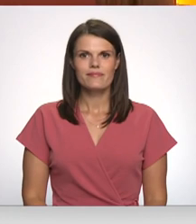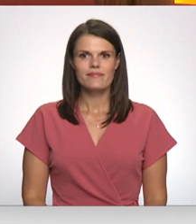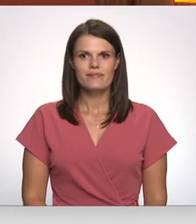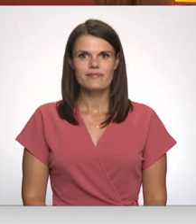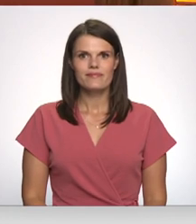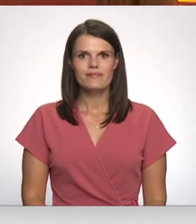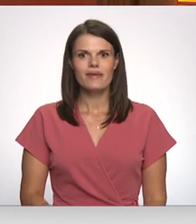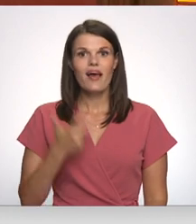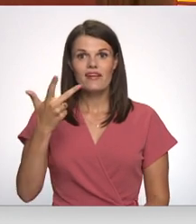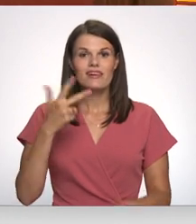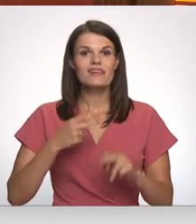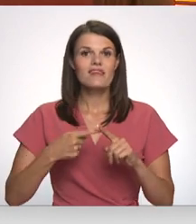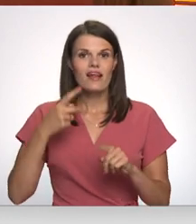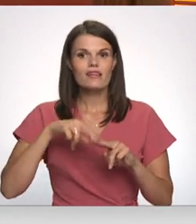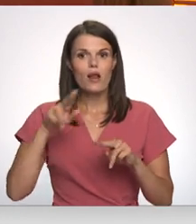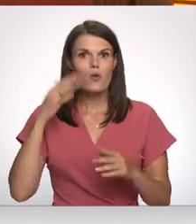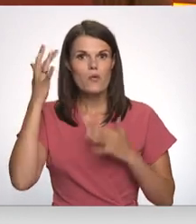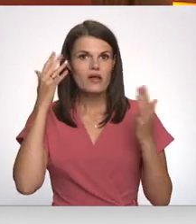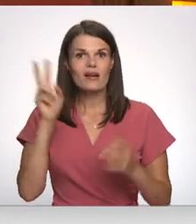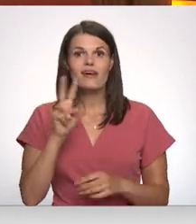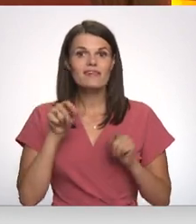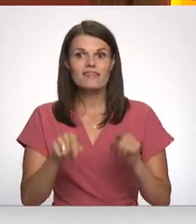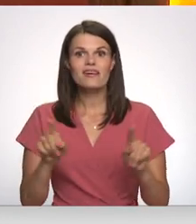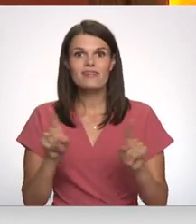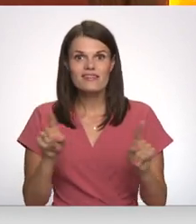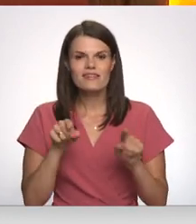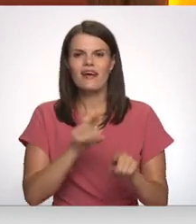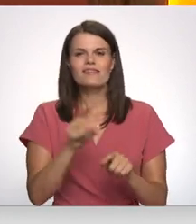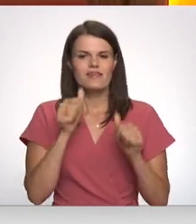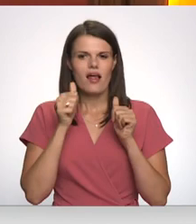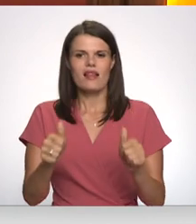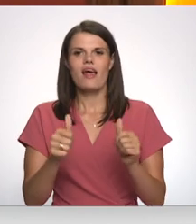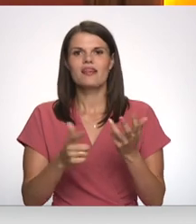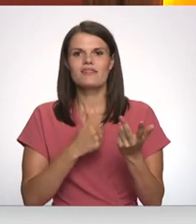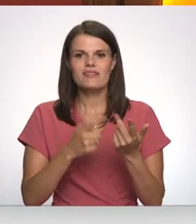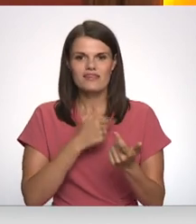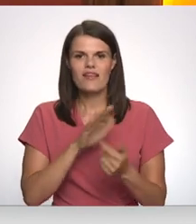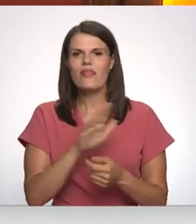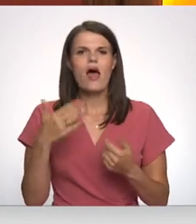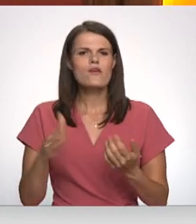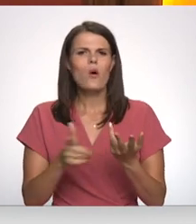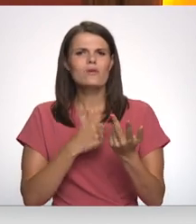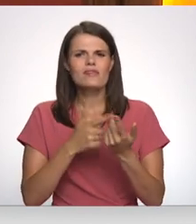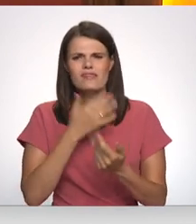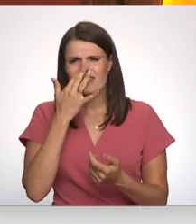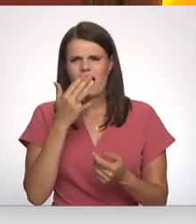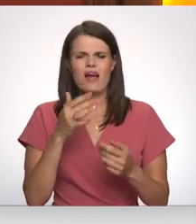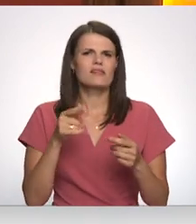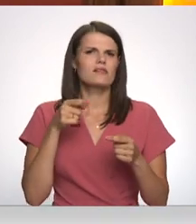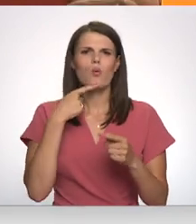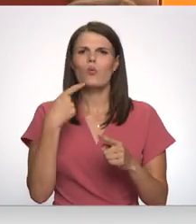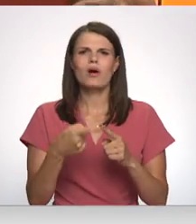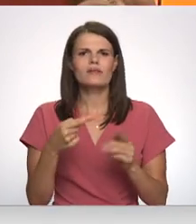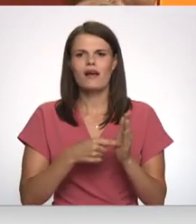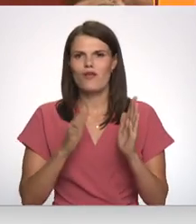Trīsreiz jau minēt, kas tas ir. Tas ir lielisks skaitlis, jo ne jau skaitlis, ne jau kāds numurs nosaka